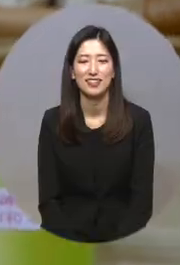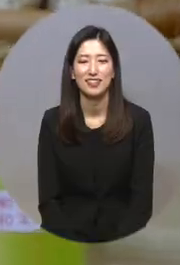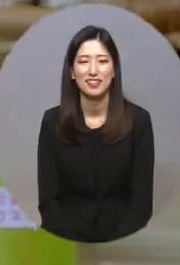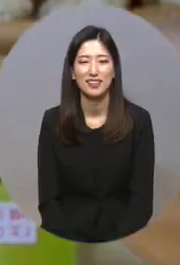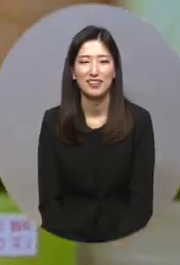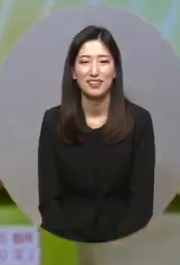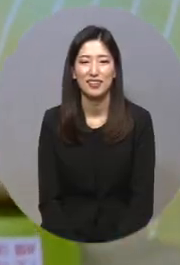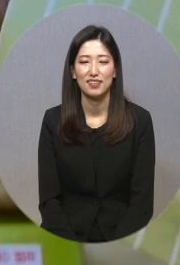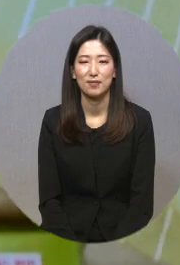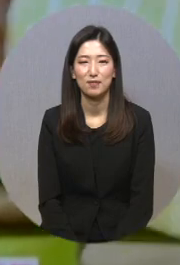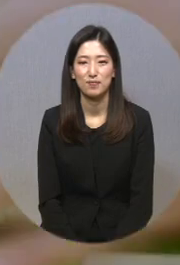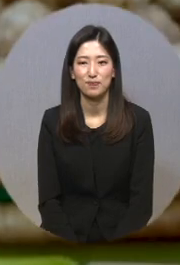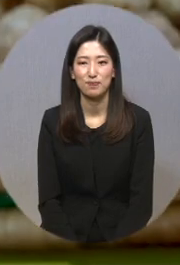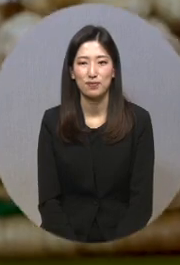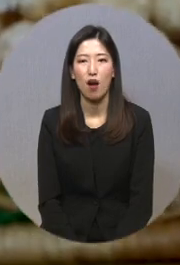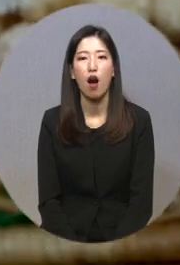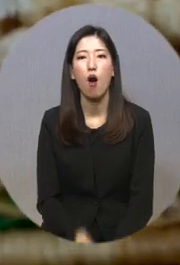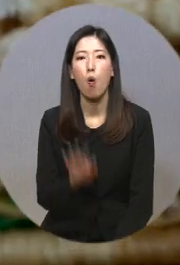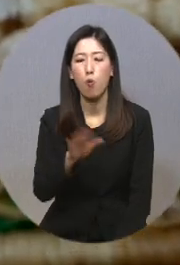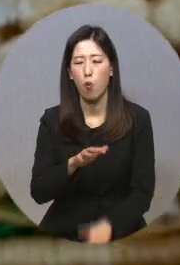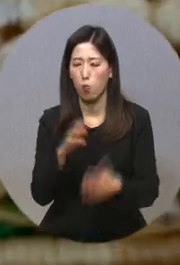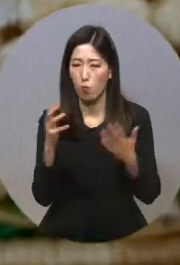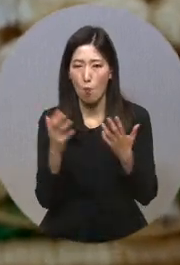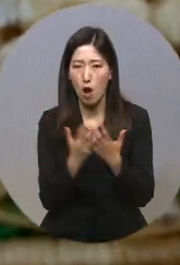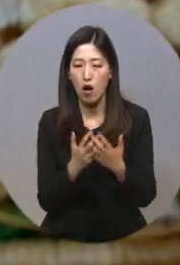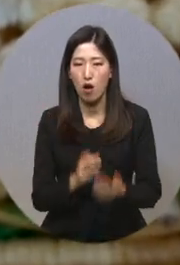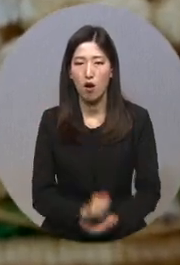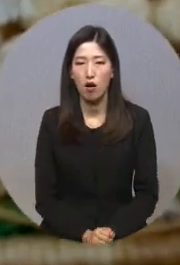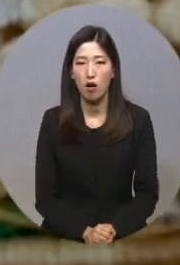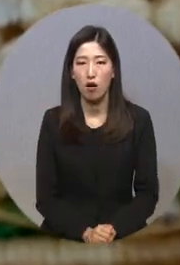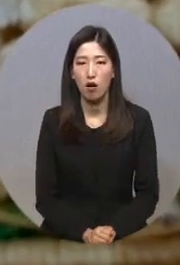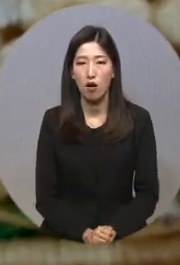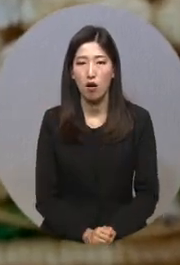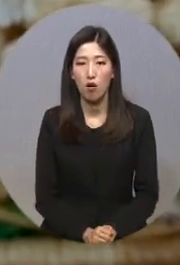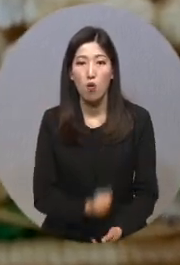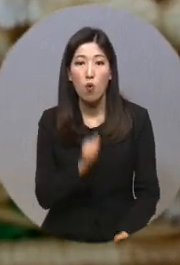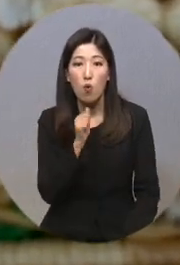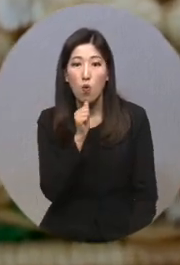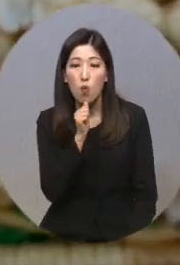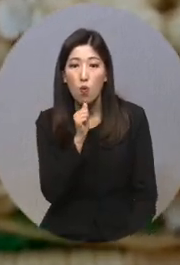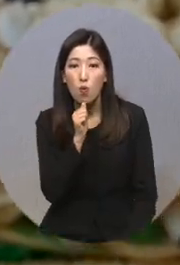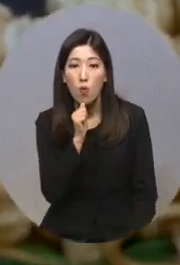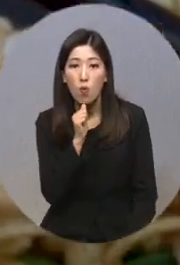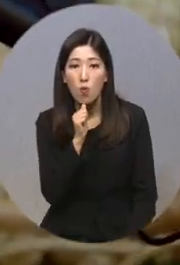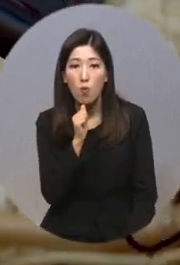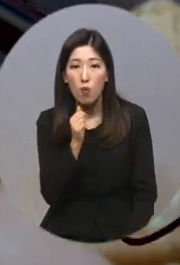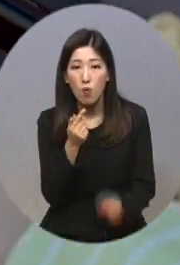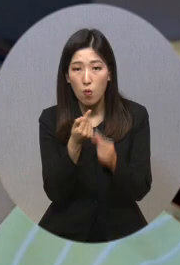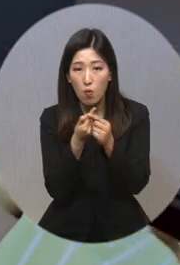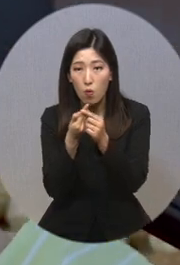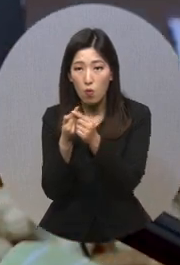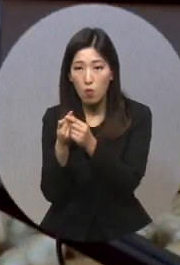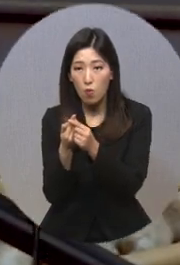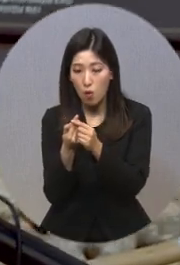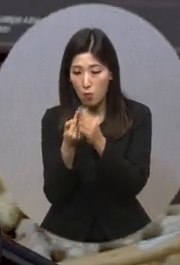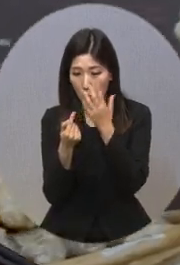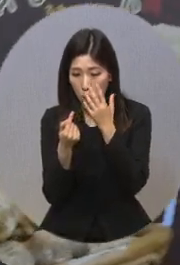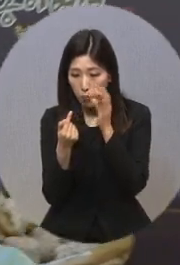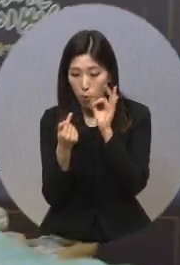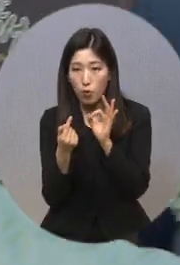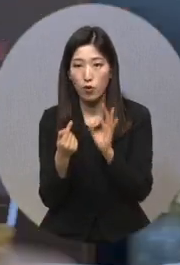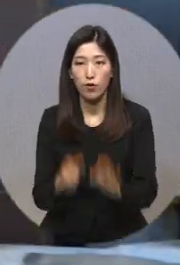아, 꽉 찼네, 알차네. 아니, 많이 많이 이용해주세요. 알, 알이 살아있네. 그러게요. 보여요? 여기서 보여요. 언니.